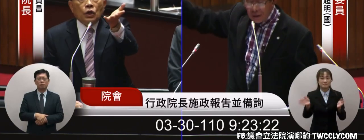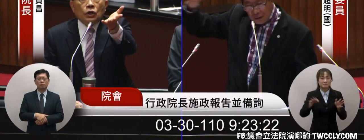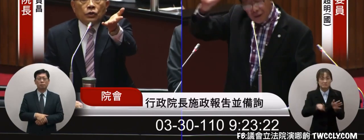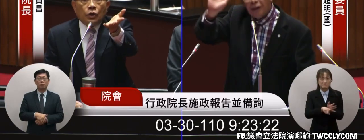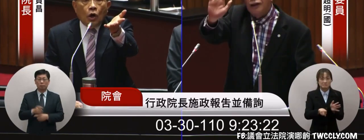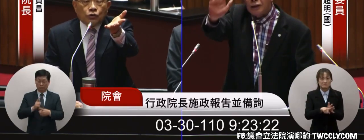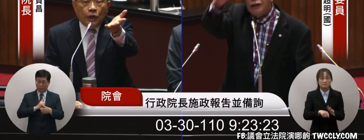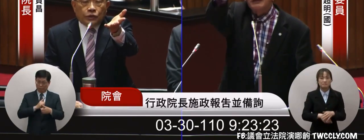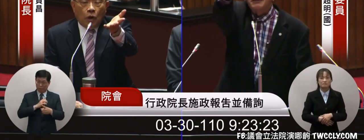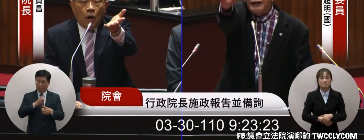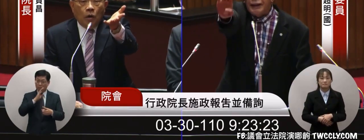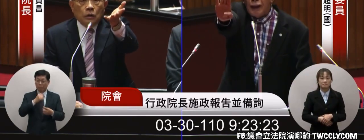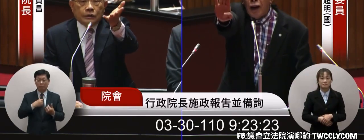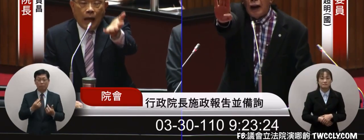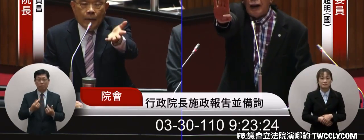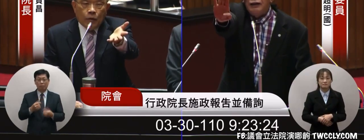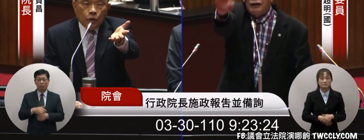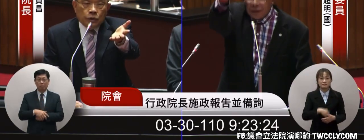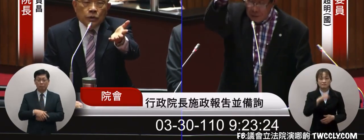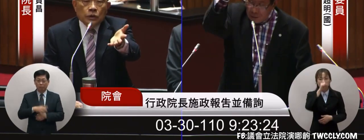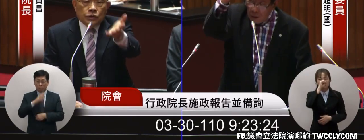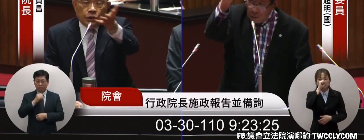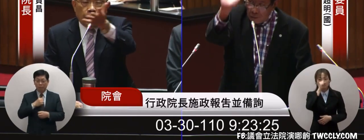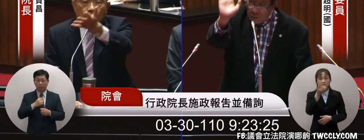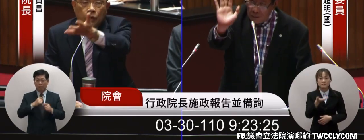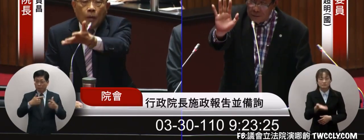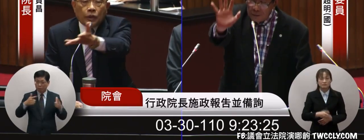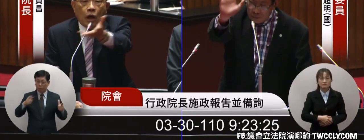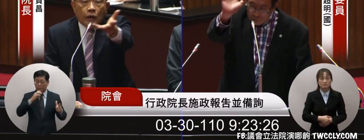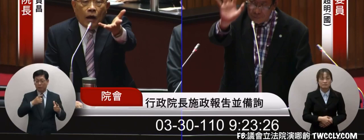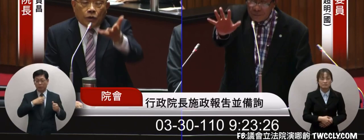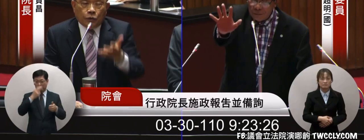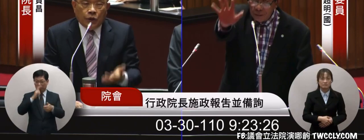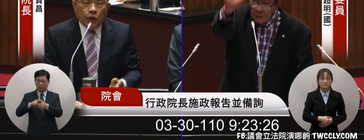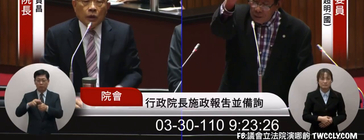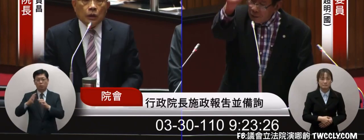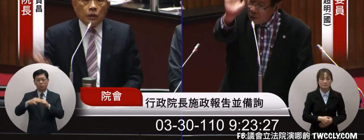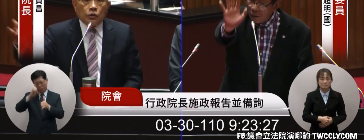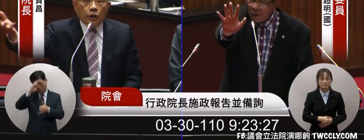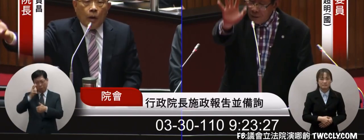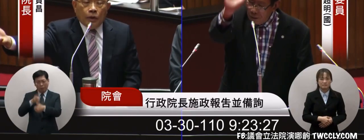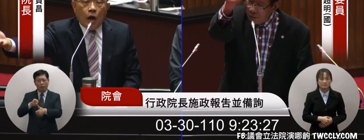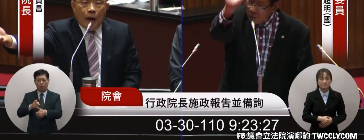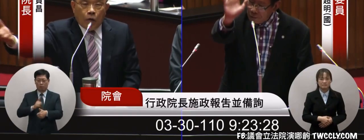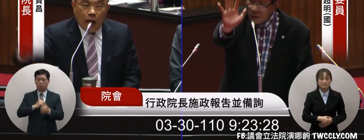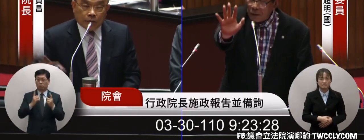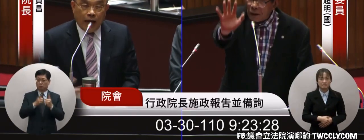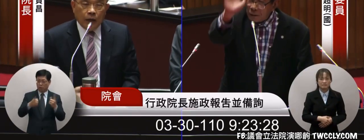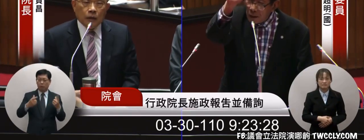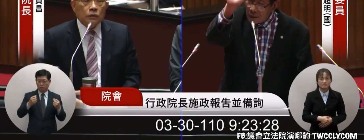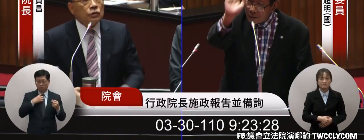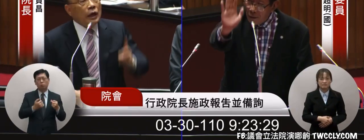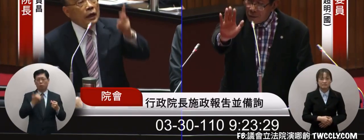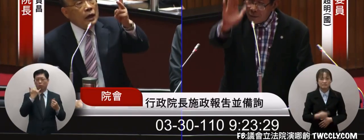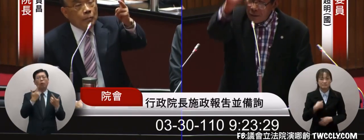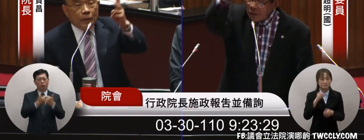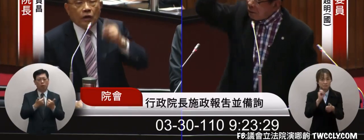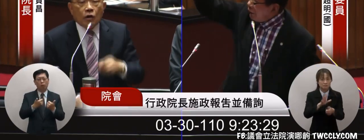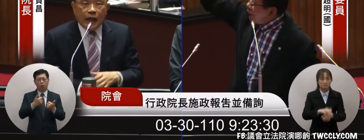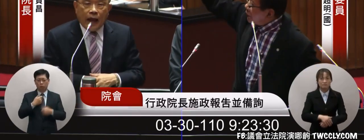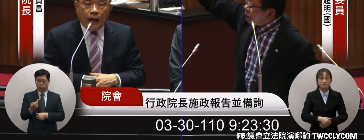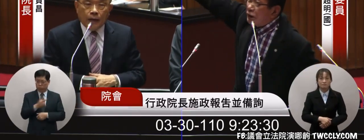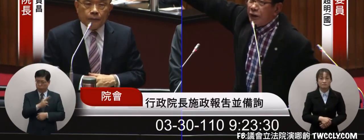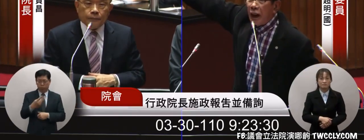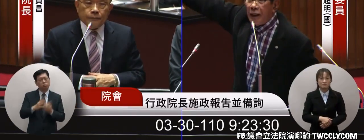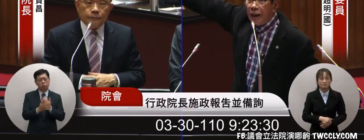阿你丟水球撒麵輪是因為國民黨要求你你對國民黨也有交代所以你兩平